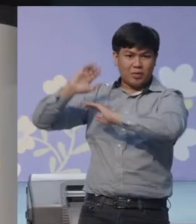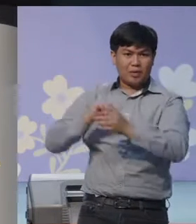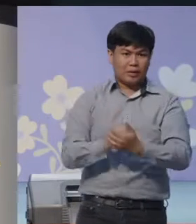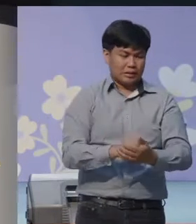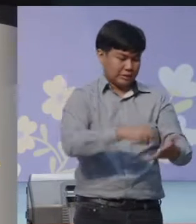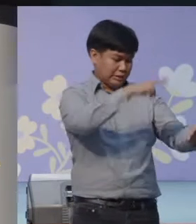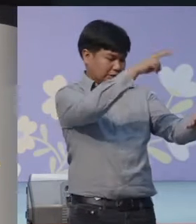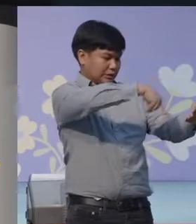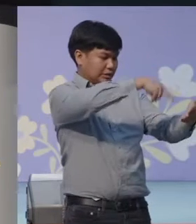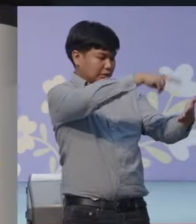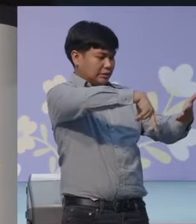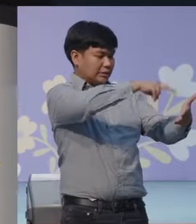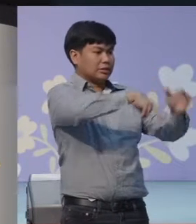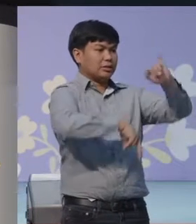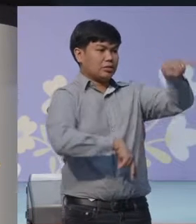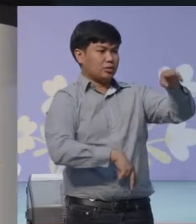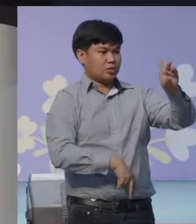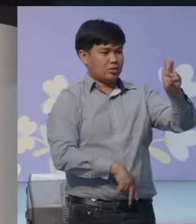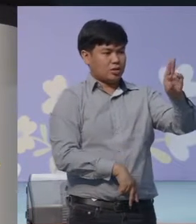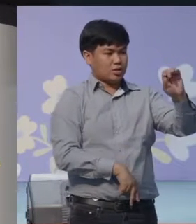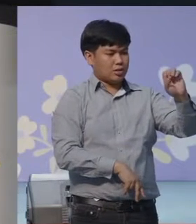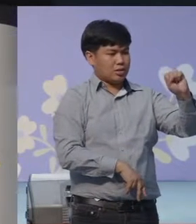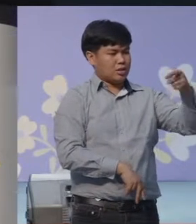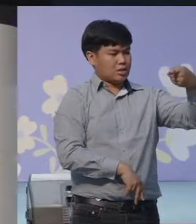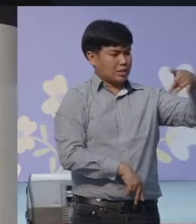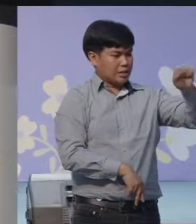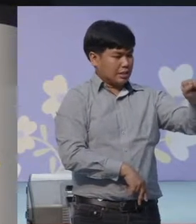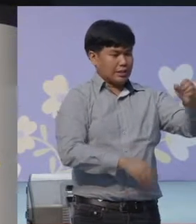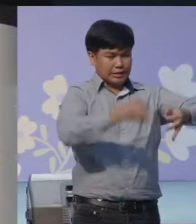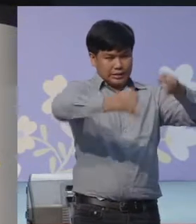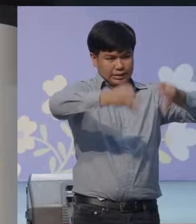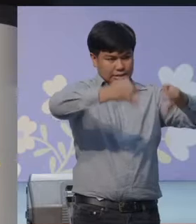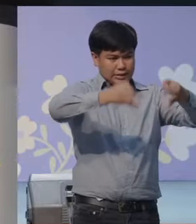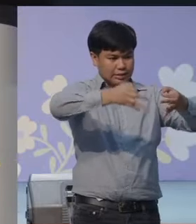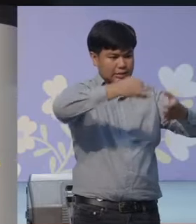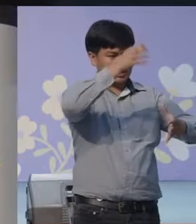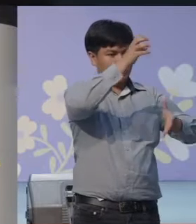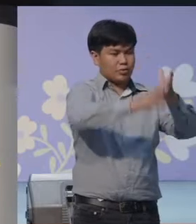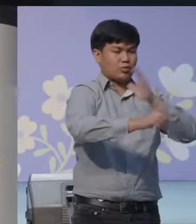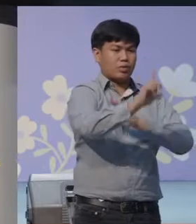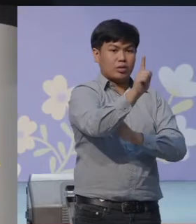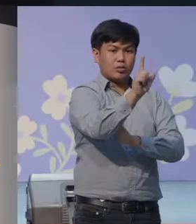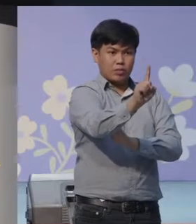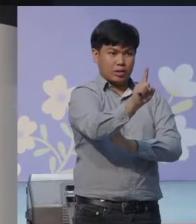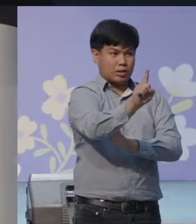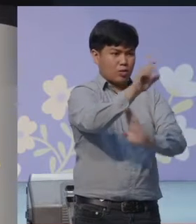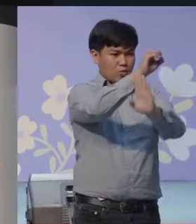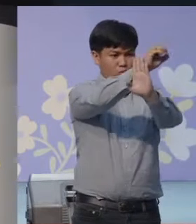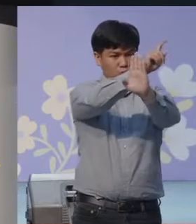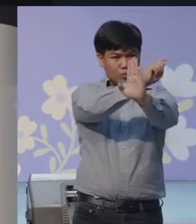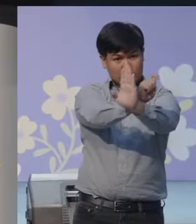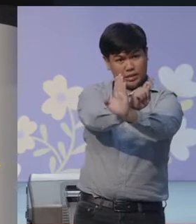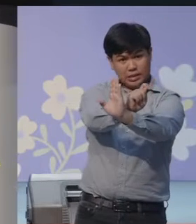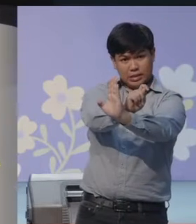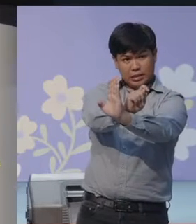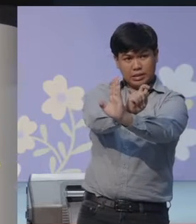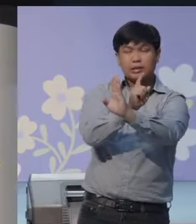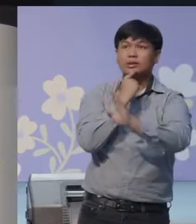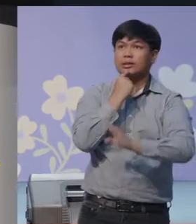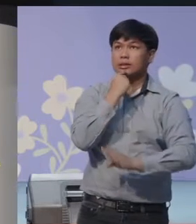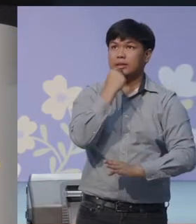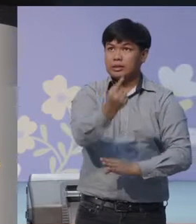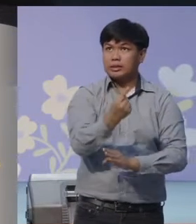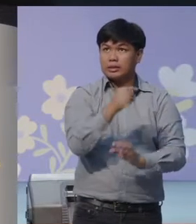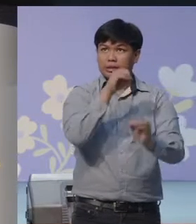Hukom chapter 21, Judges chapter 21, yung pinakahuling bersikulo itong sabi.